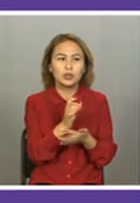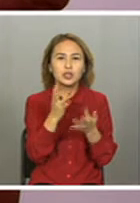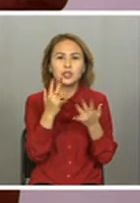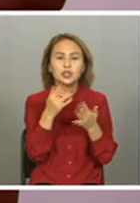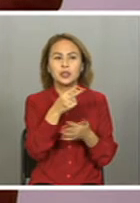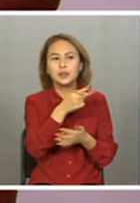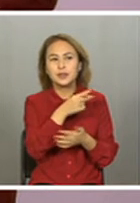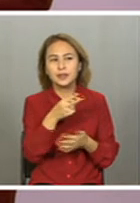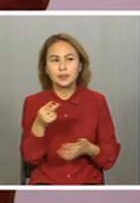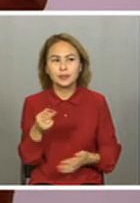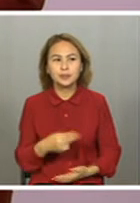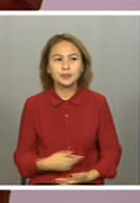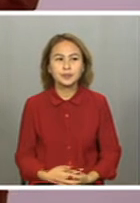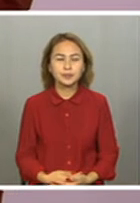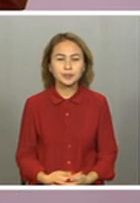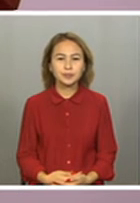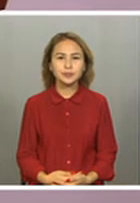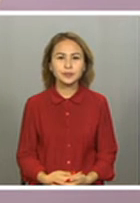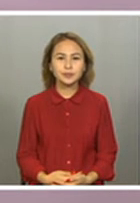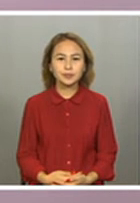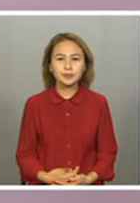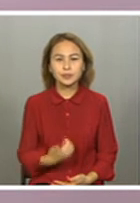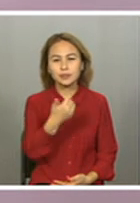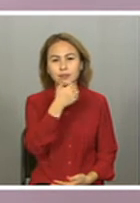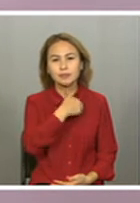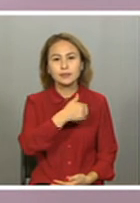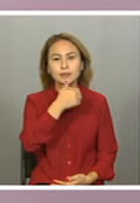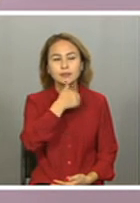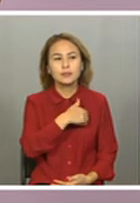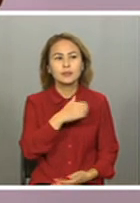тең? Алдымен шартын құрып